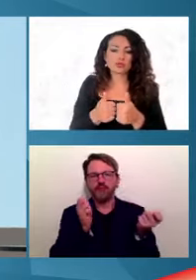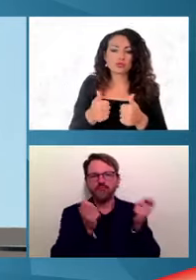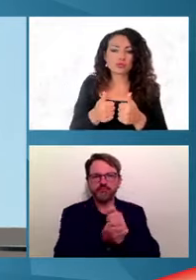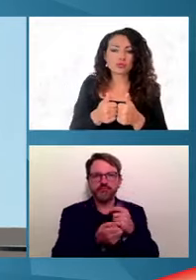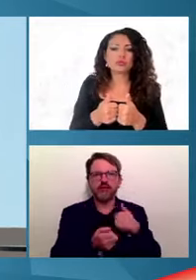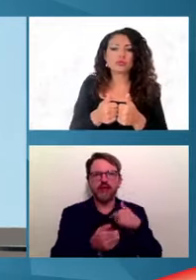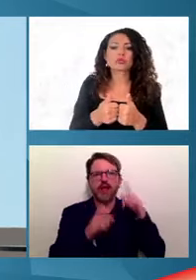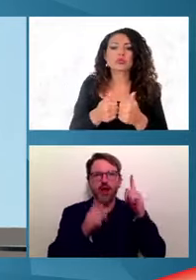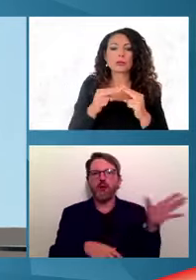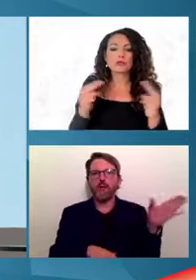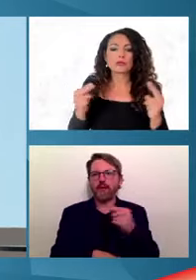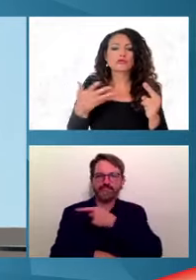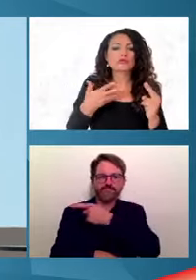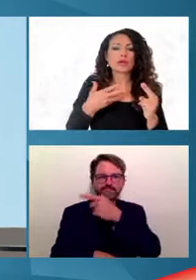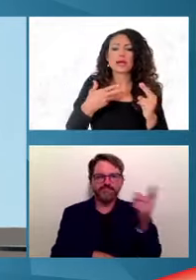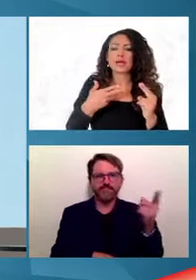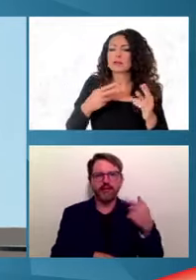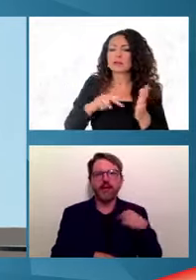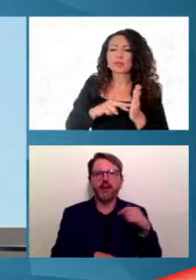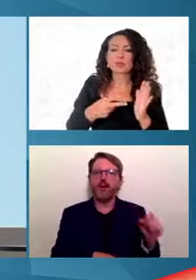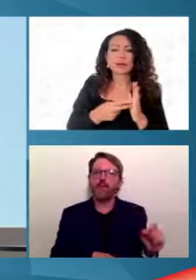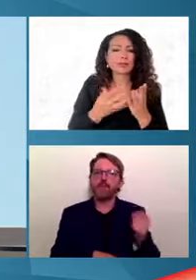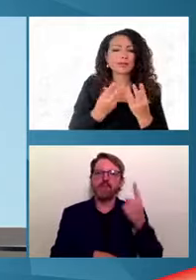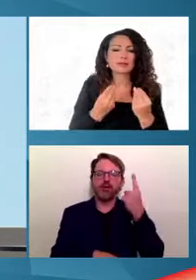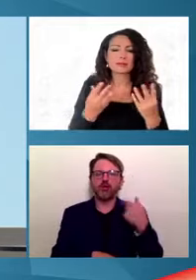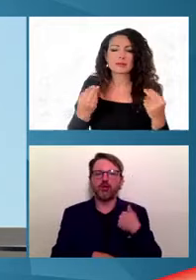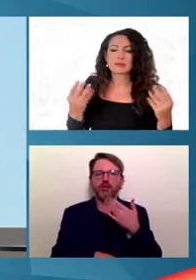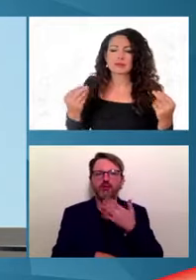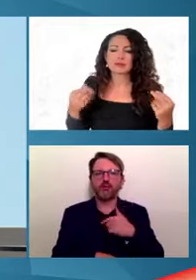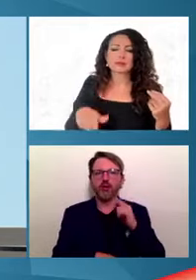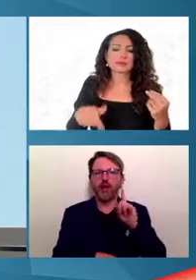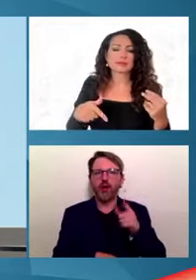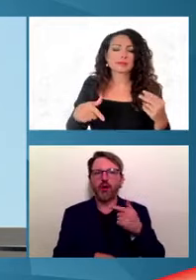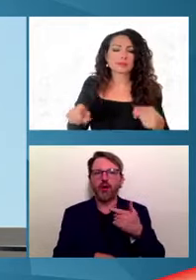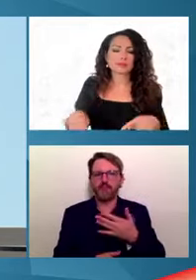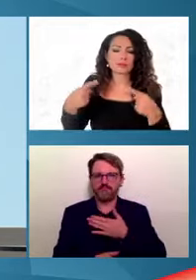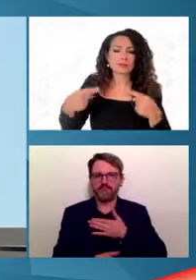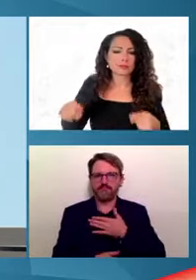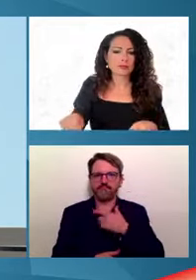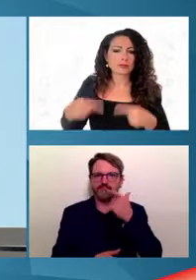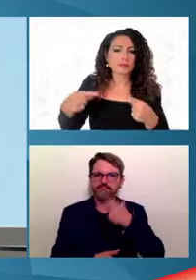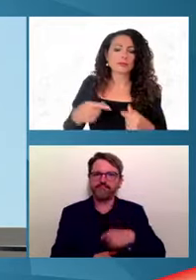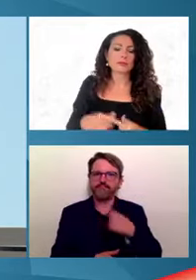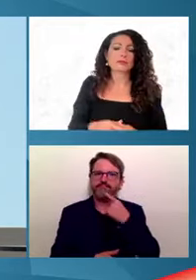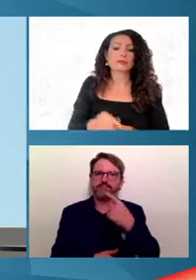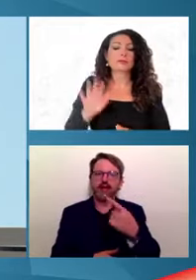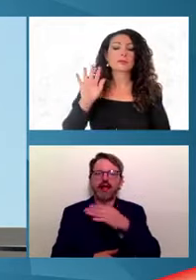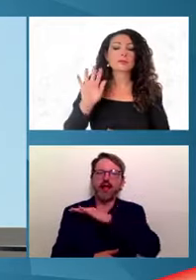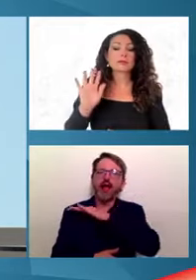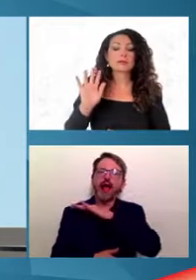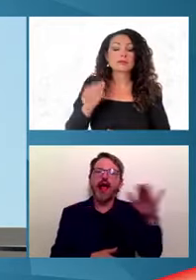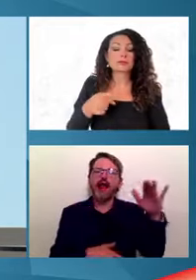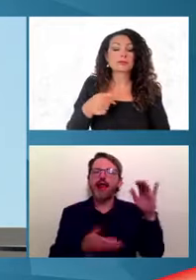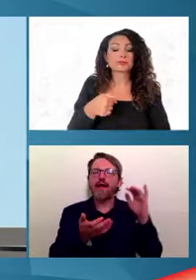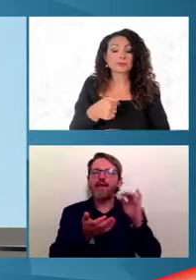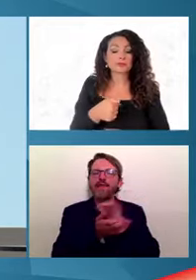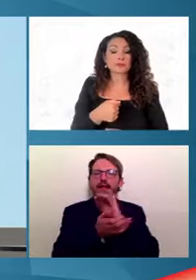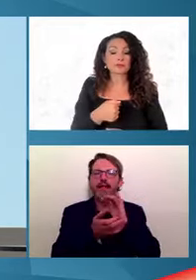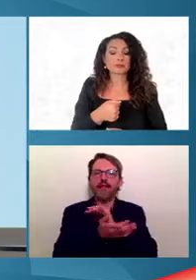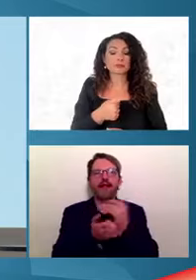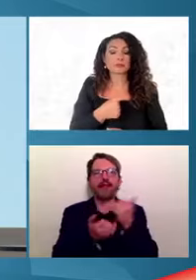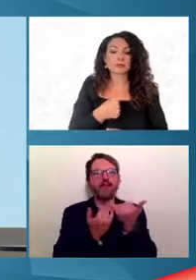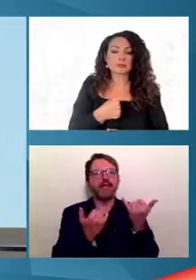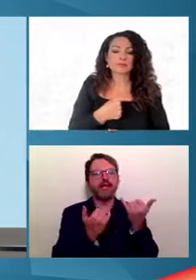mit euch. Ich darf in besonderer Weise hier auch von meiner Seite neben allen Vertretern der Institutionen und der